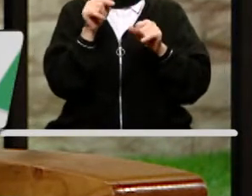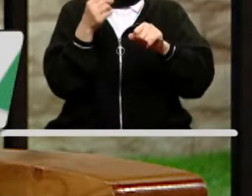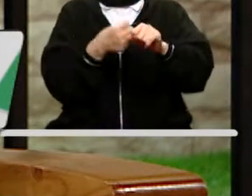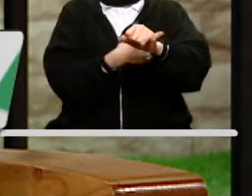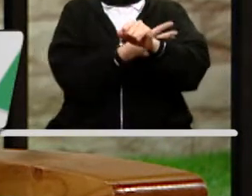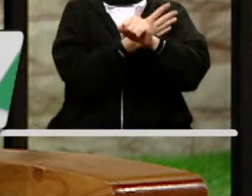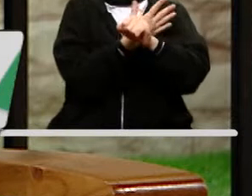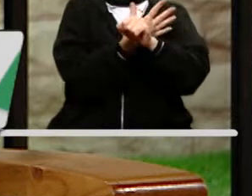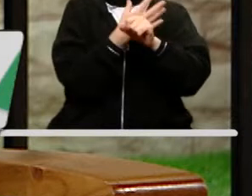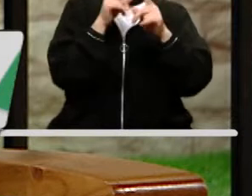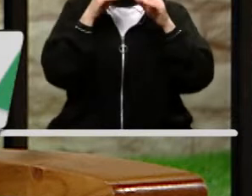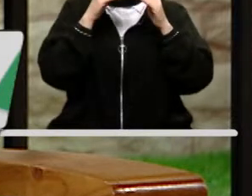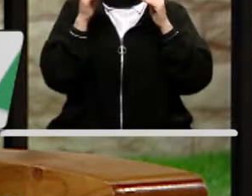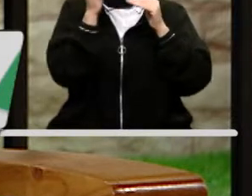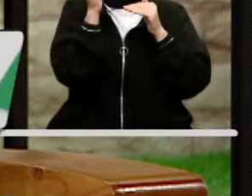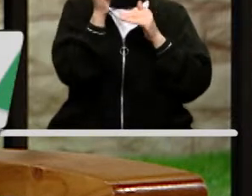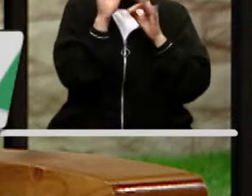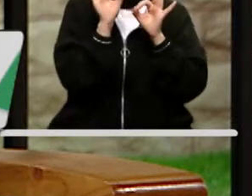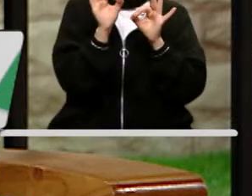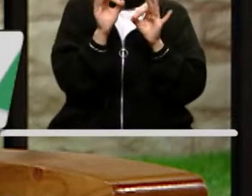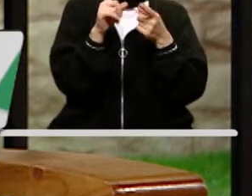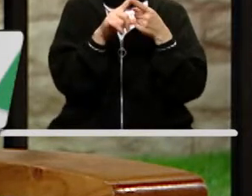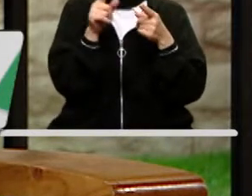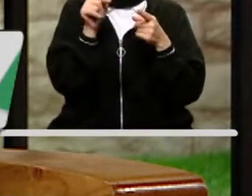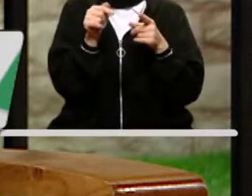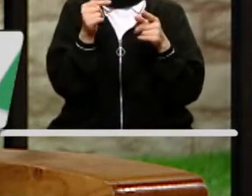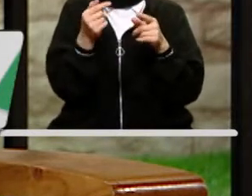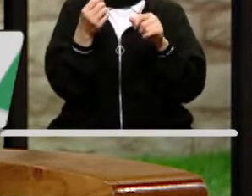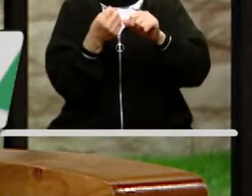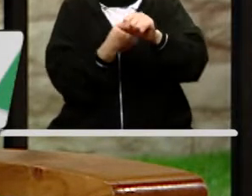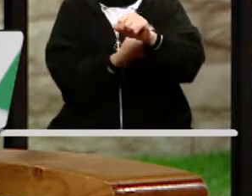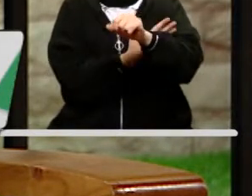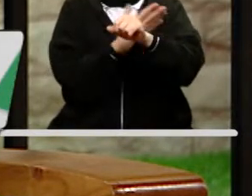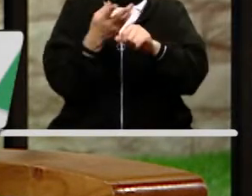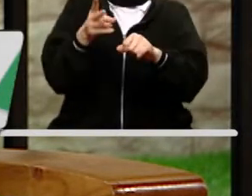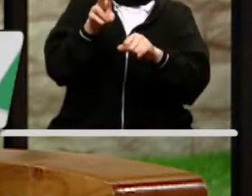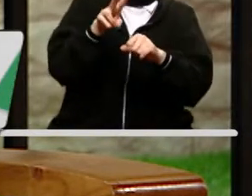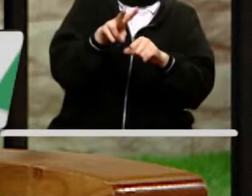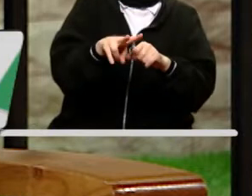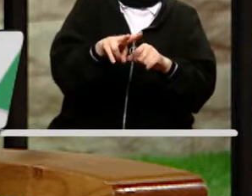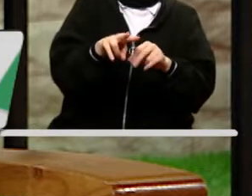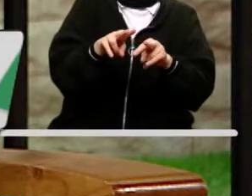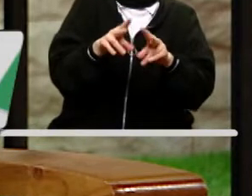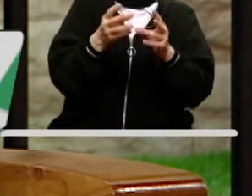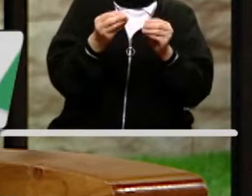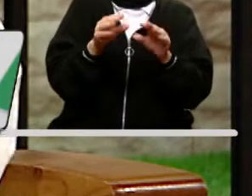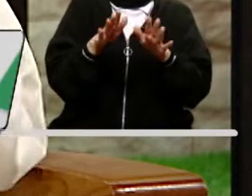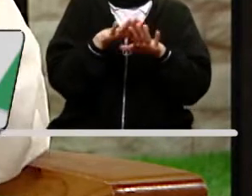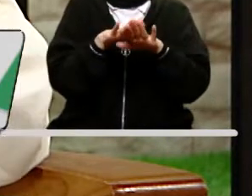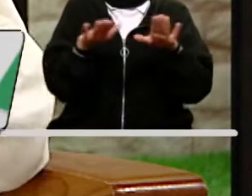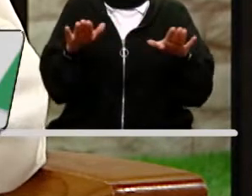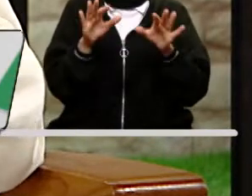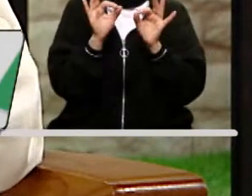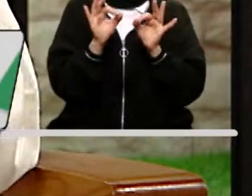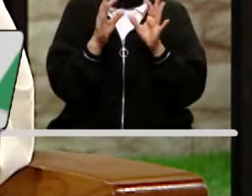duygudur. Aynı zamanda öldürülebilen de bir duygudur. Sadece gelişmez. Hani az önce dediniz ya,